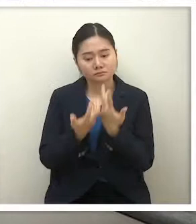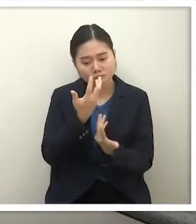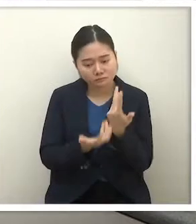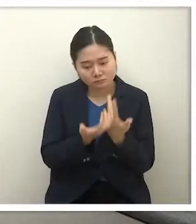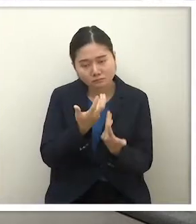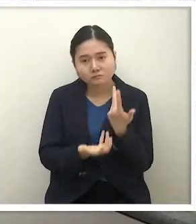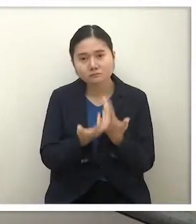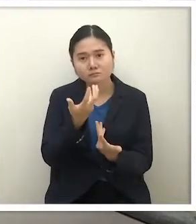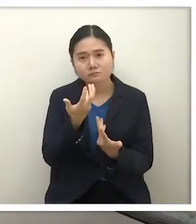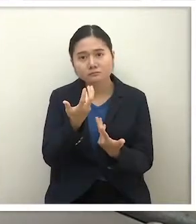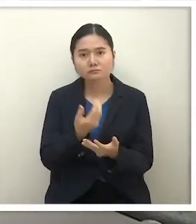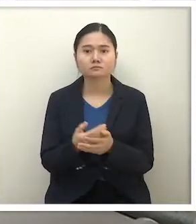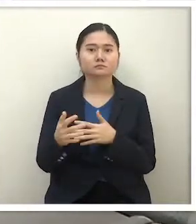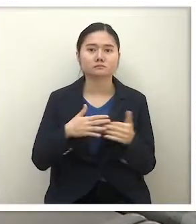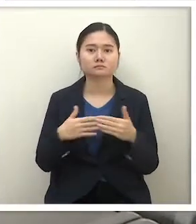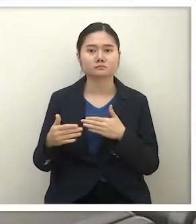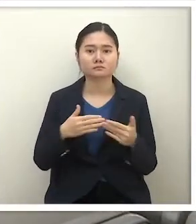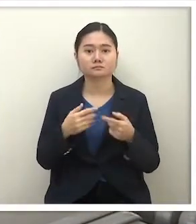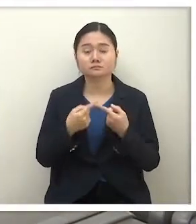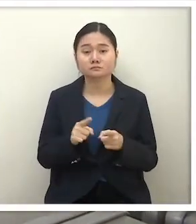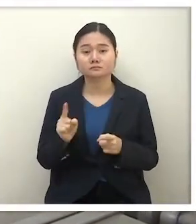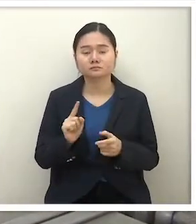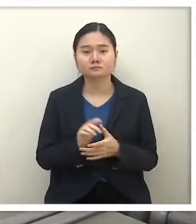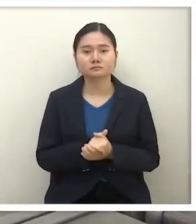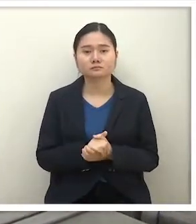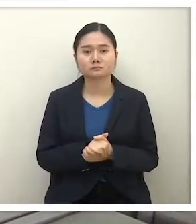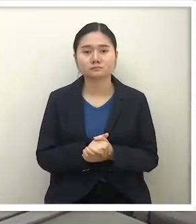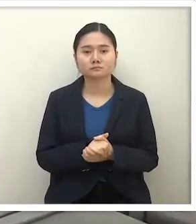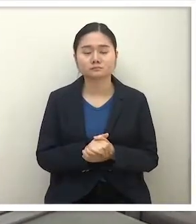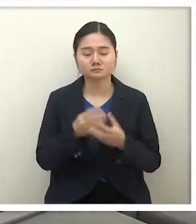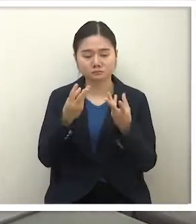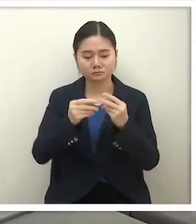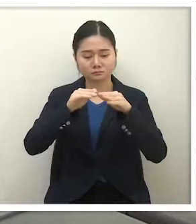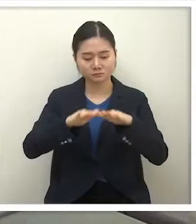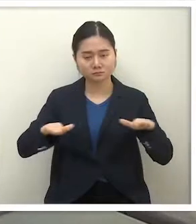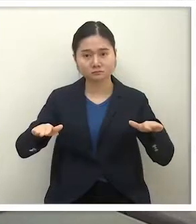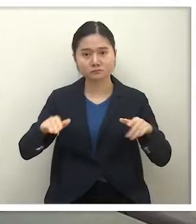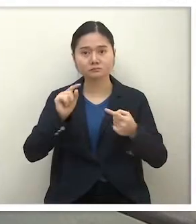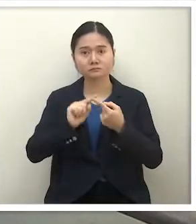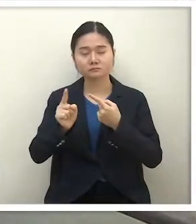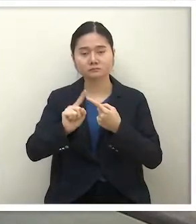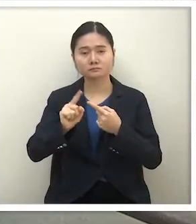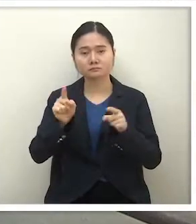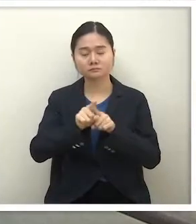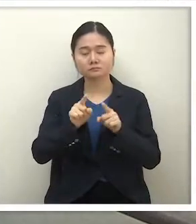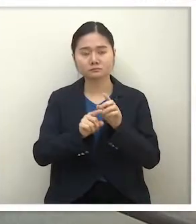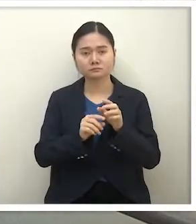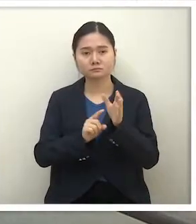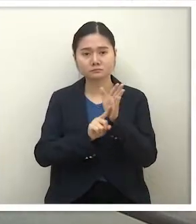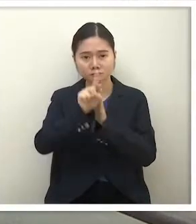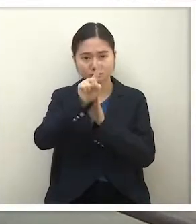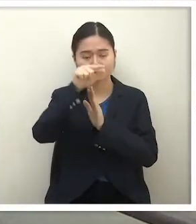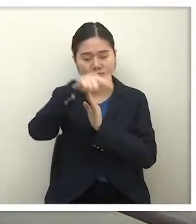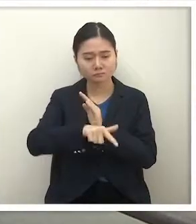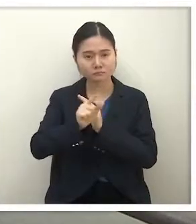งนี้ก็ไม่เป็นไรแต่ว่าพื้นของตัวนี้จะต้องอยู่สูงหรือต่ำกว่าตำแหน่ง